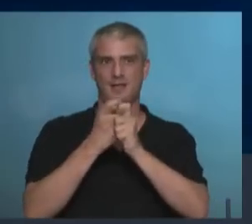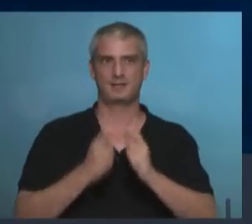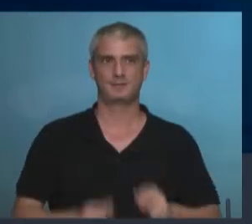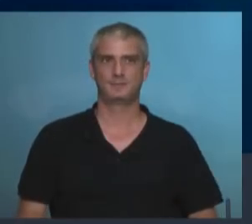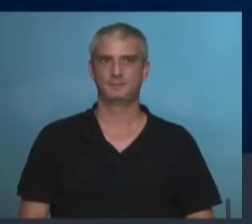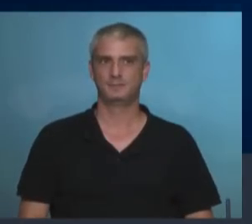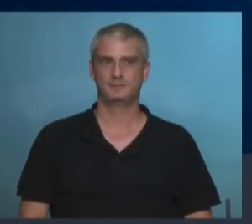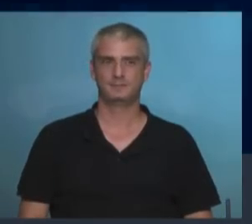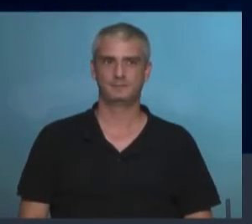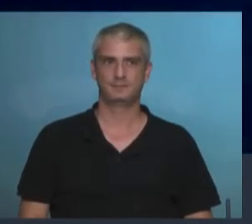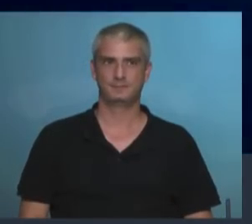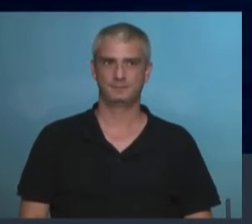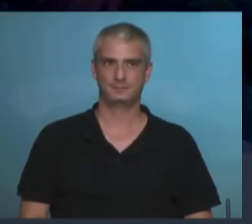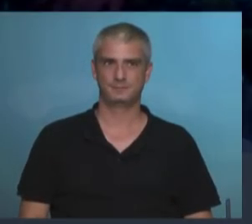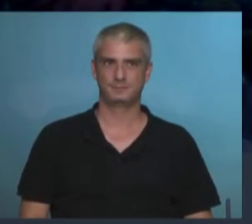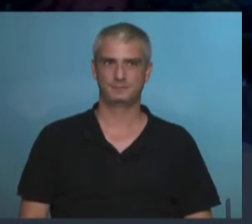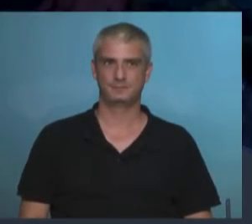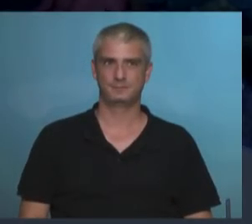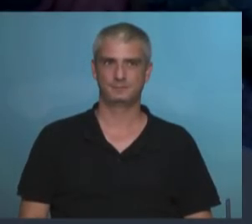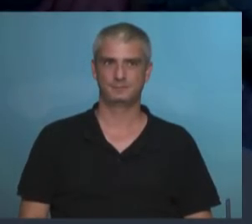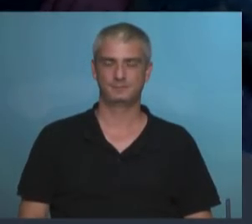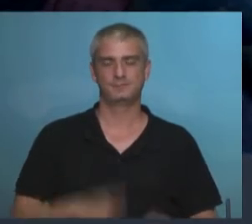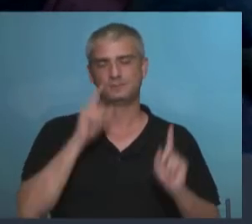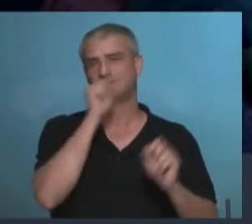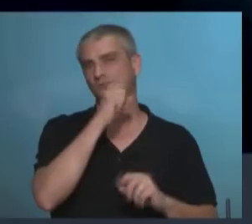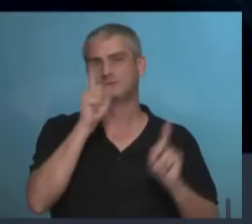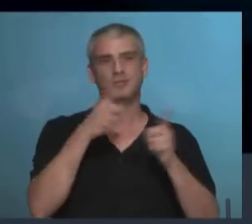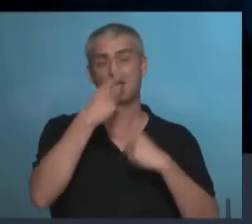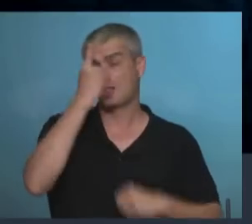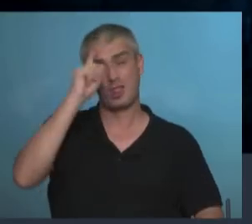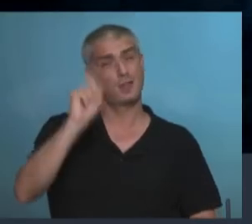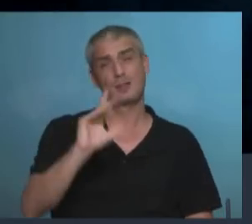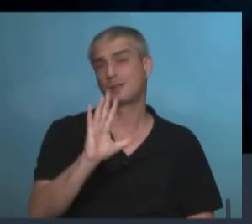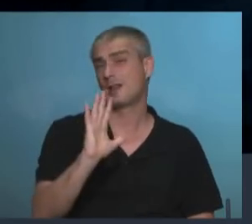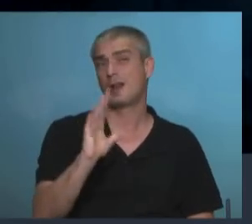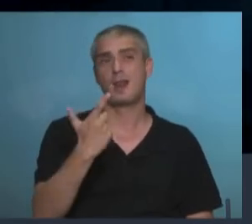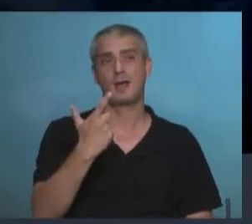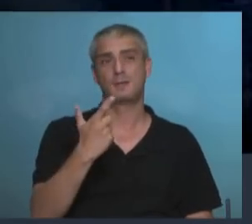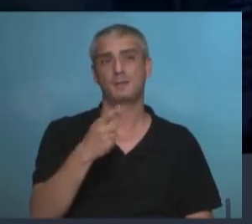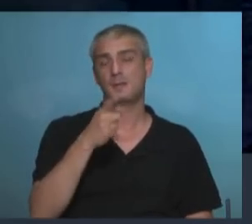ואת לא יודעת למה.